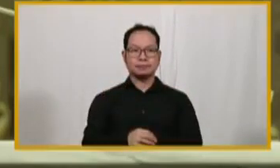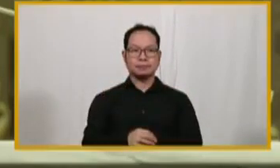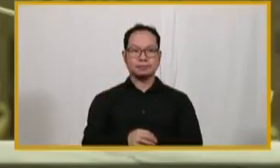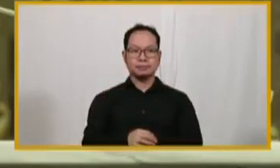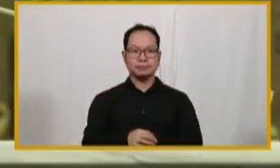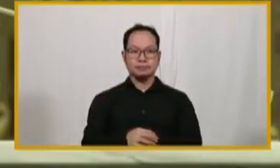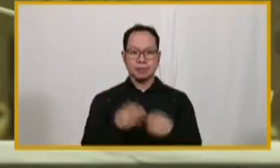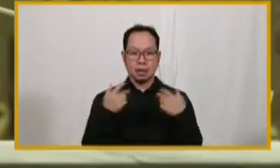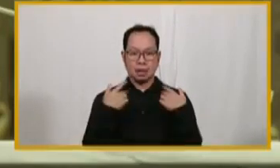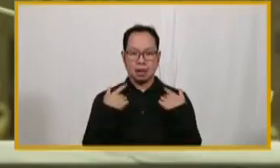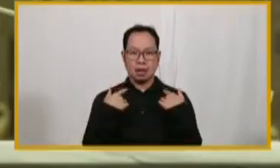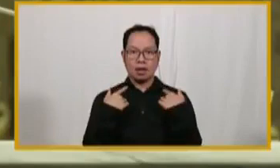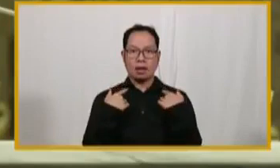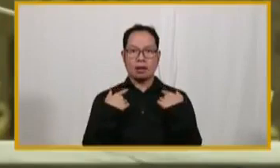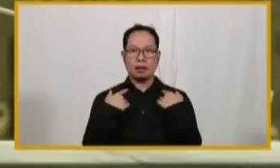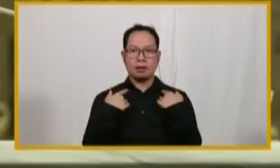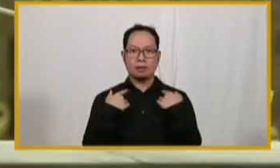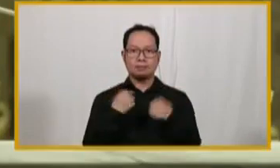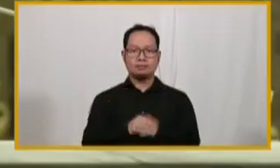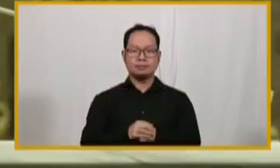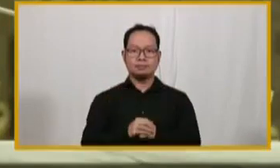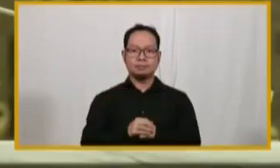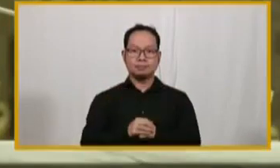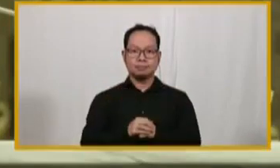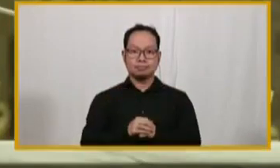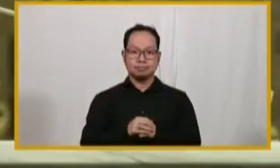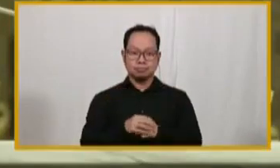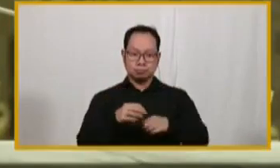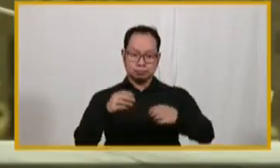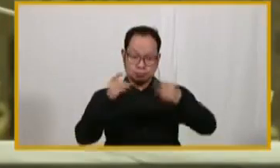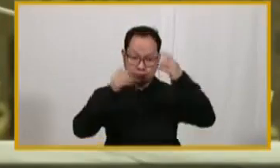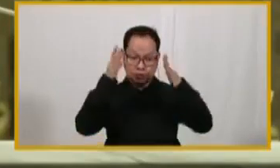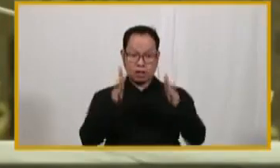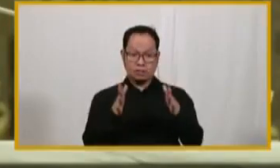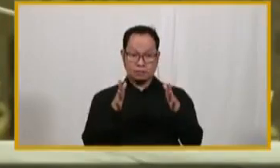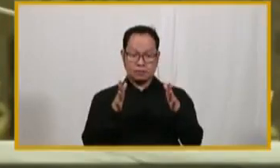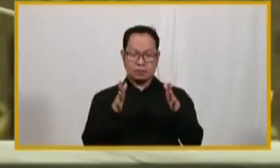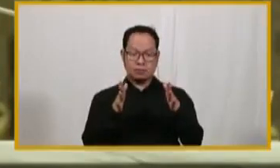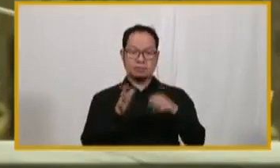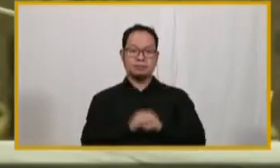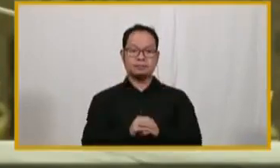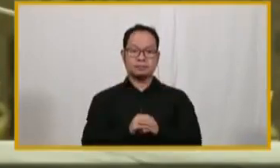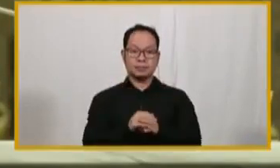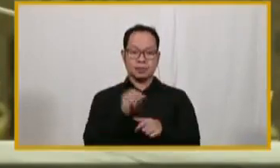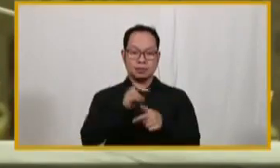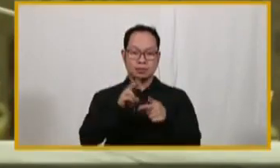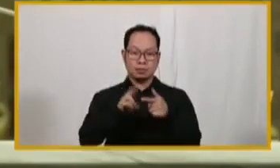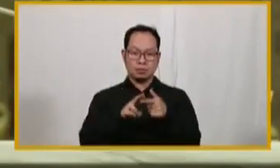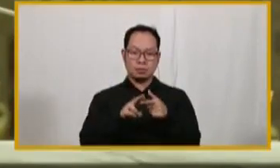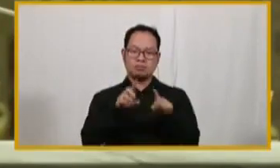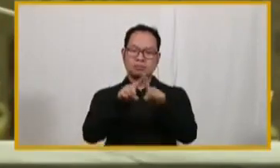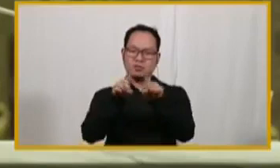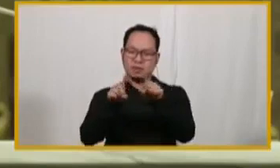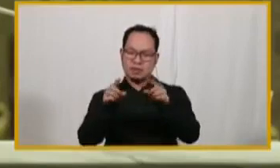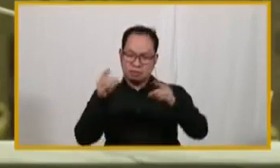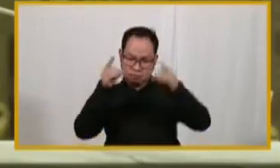May kalesa driver, may jeepney driver at angkas